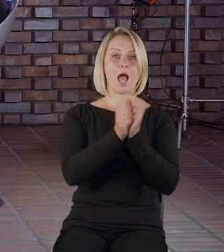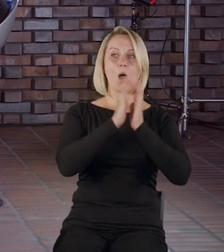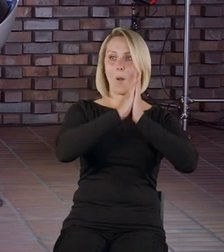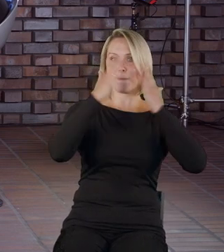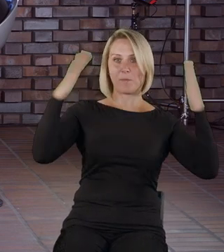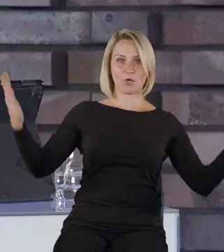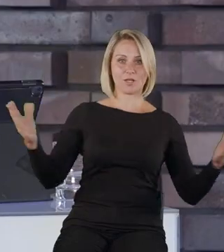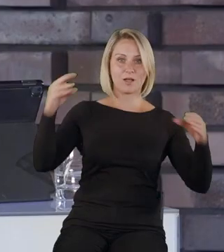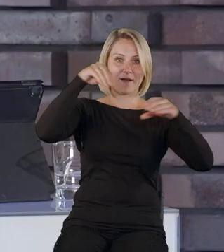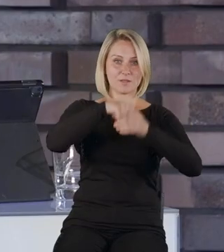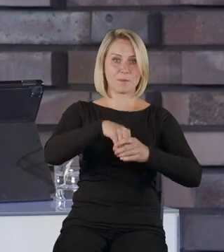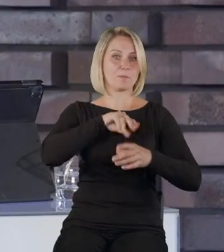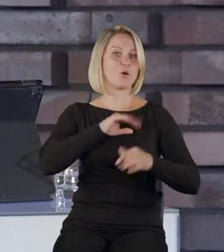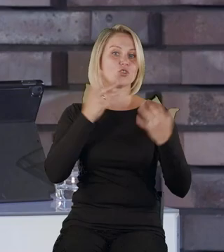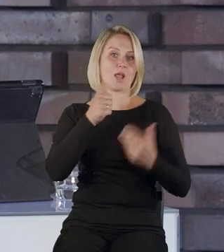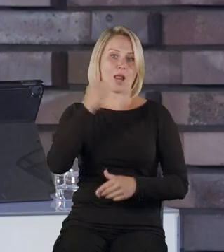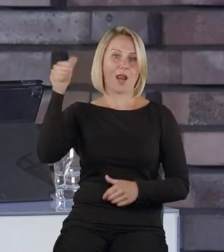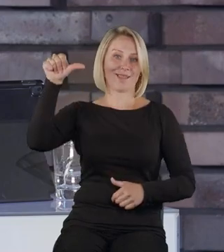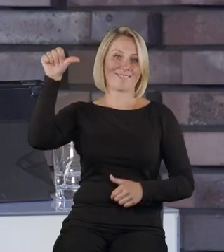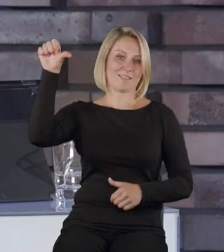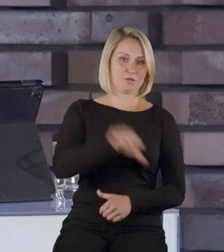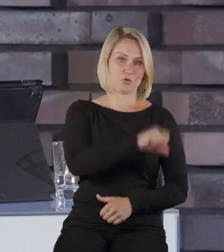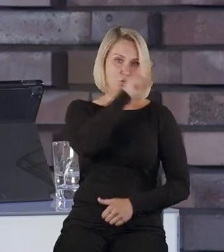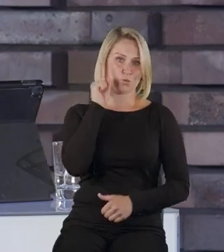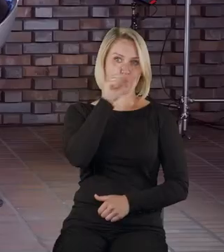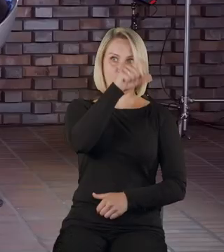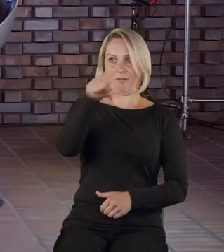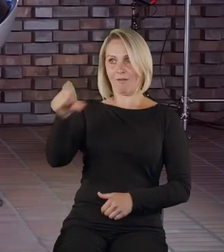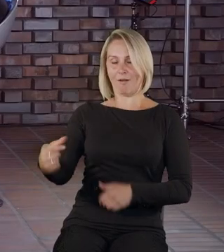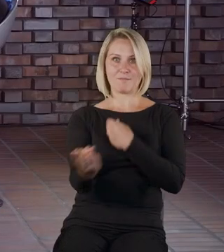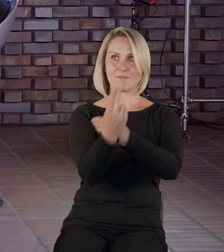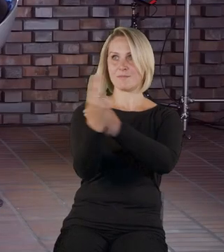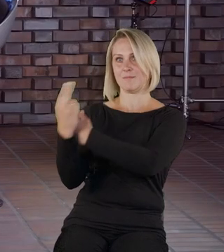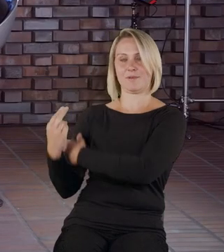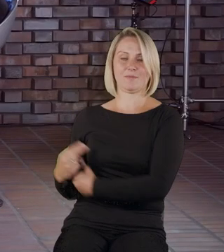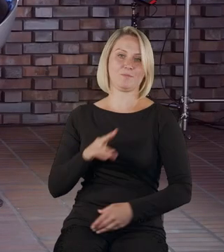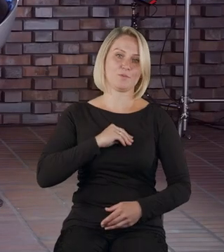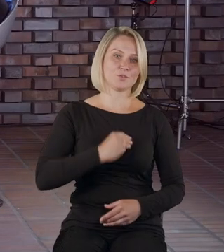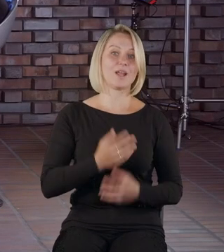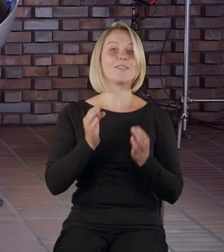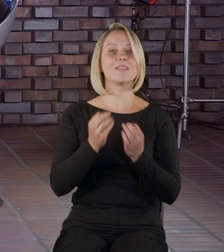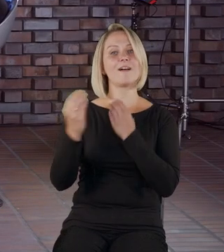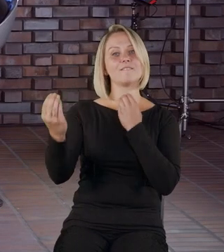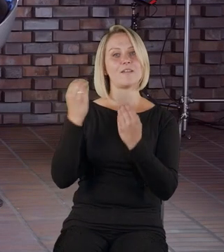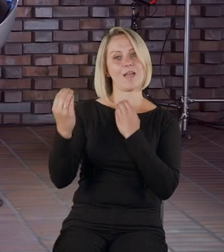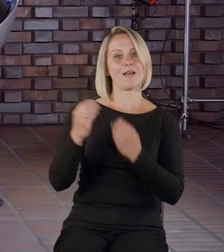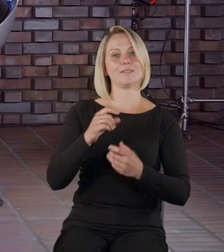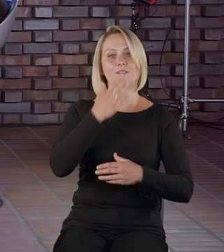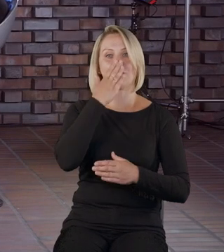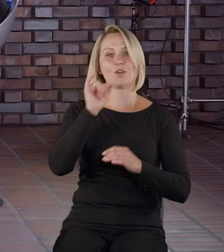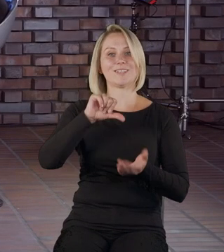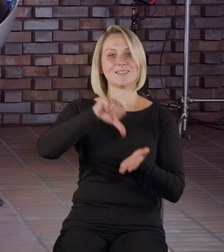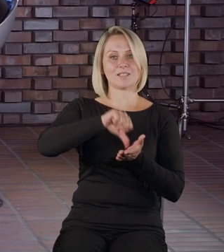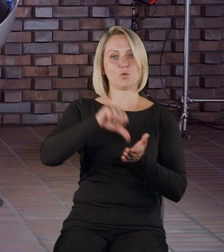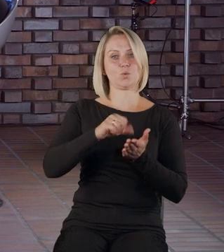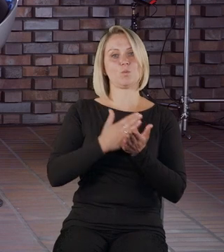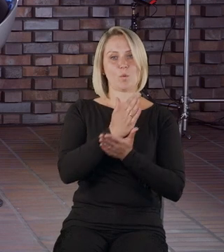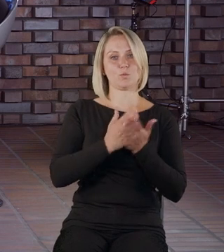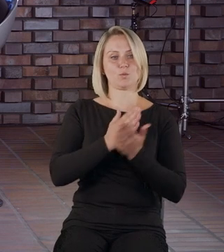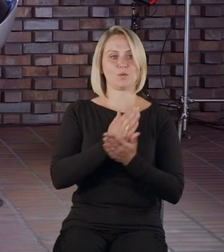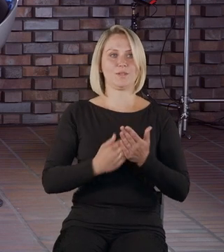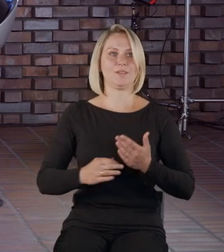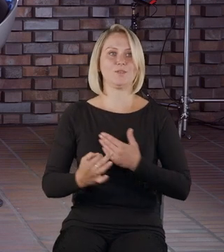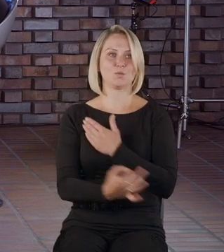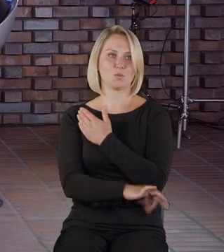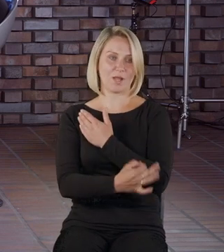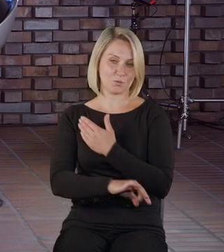stanie pomieścić jednocześnie 1000 osób. Teraz przed nami wywiady z pracownikami Centrum Obsługi Studentów. Jest to